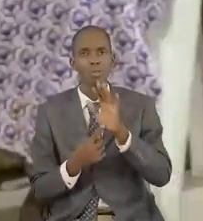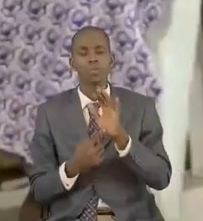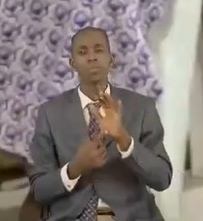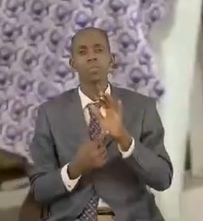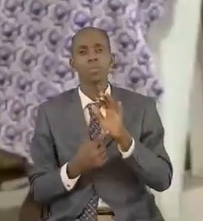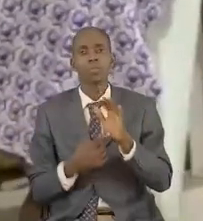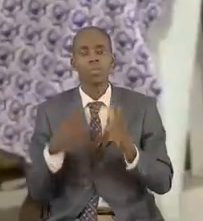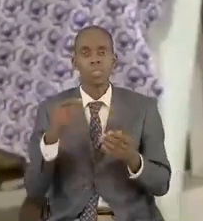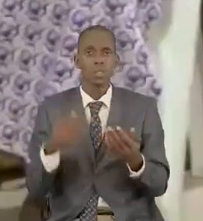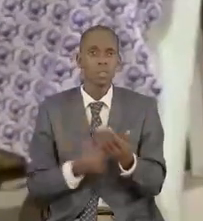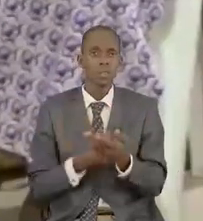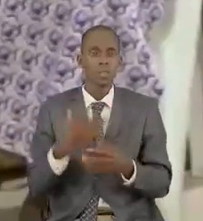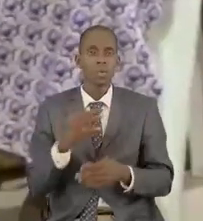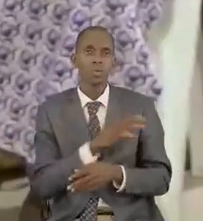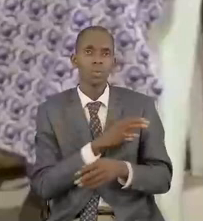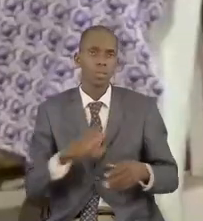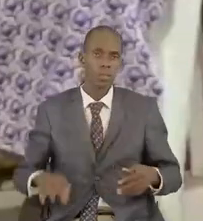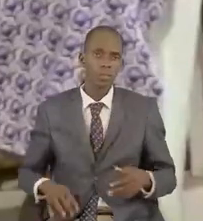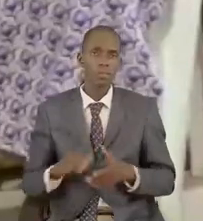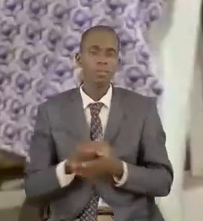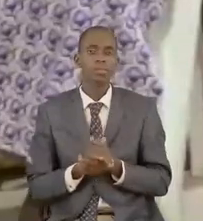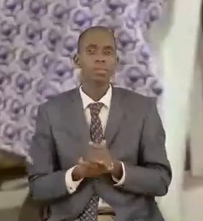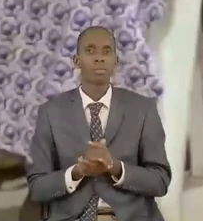l'évangile de Christ